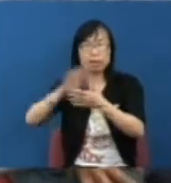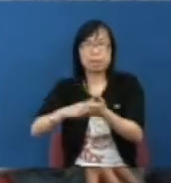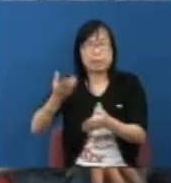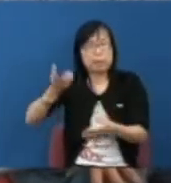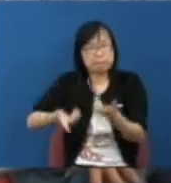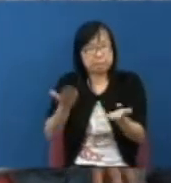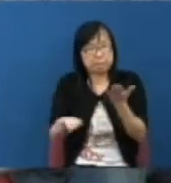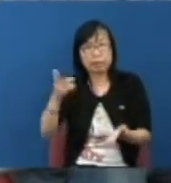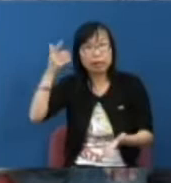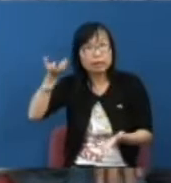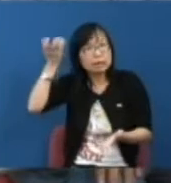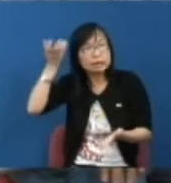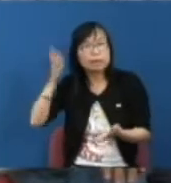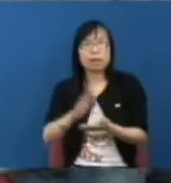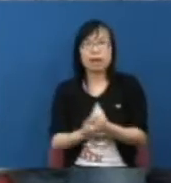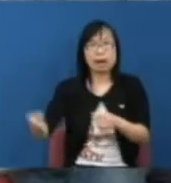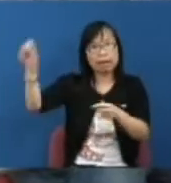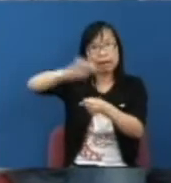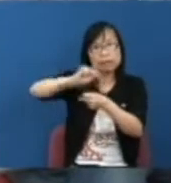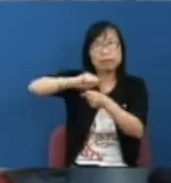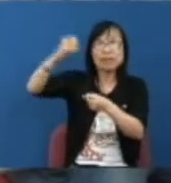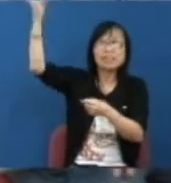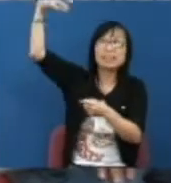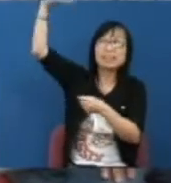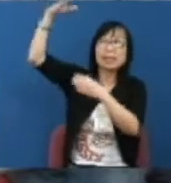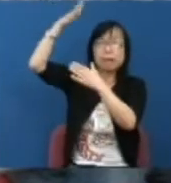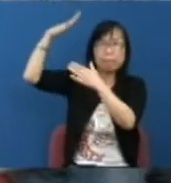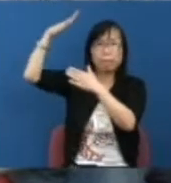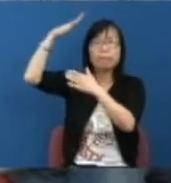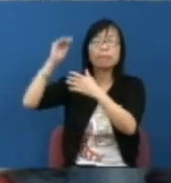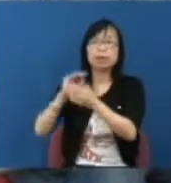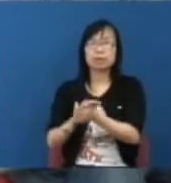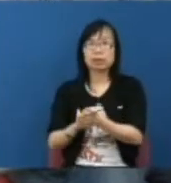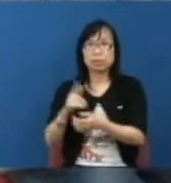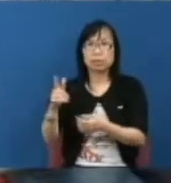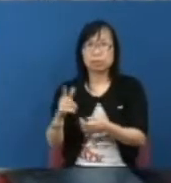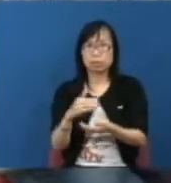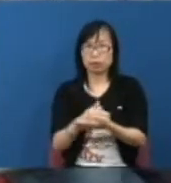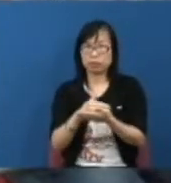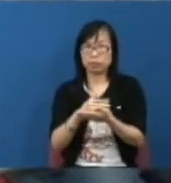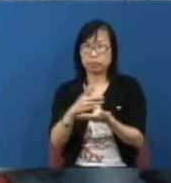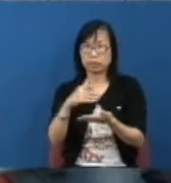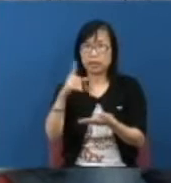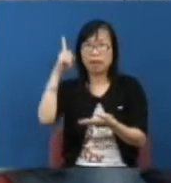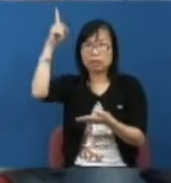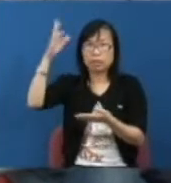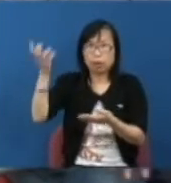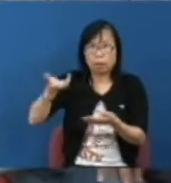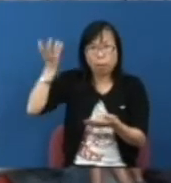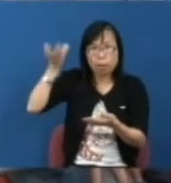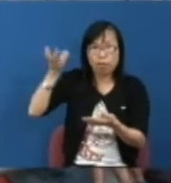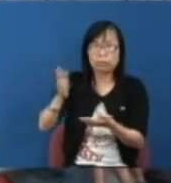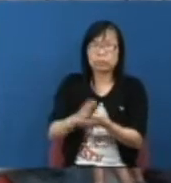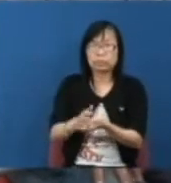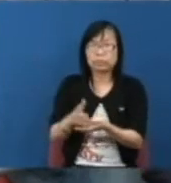少。咁加咗啲曬棒啊，咁同冇加個曬棒。個difference可能天口慶嘅時候爭成兩三